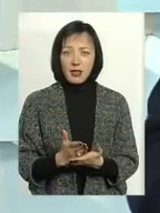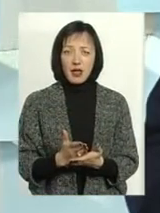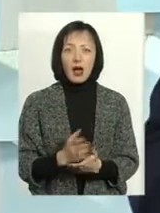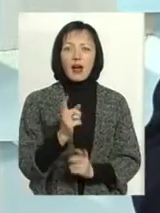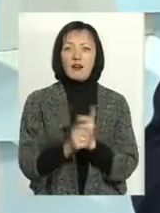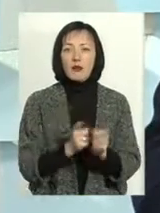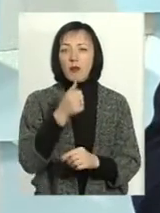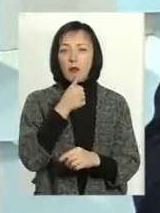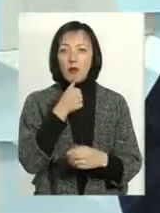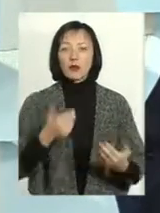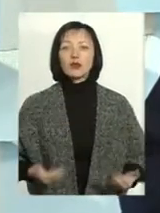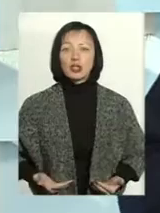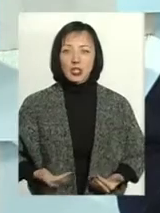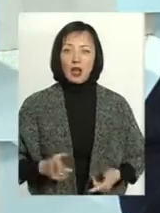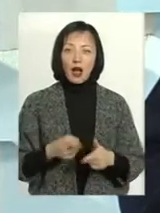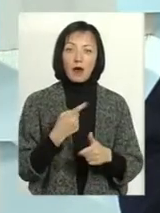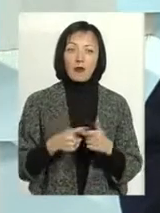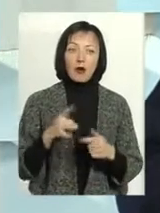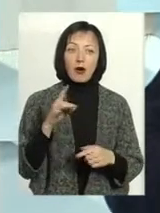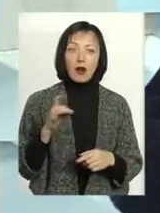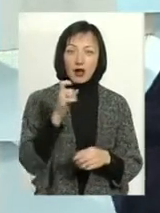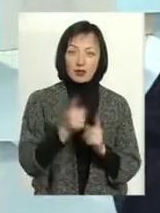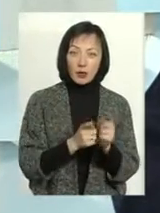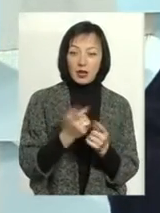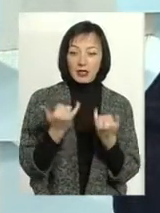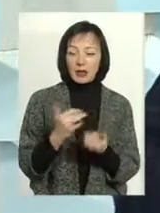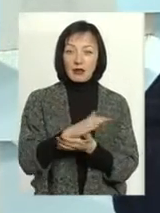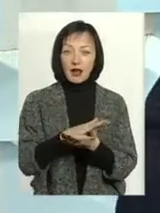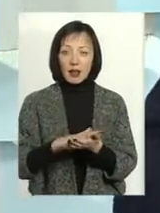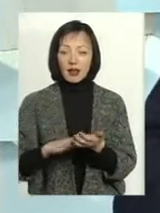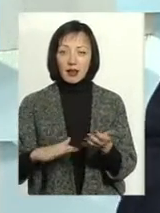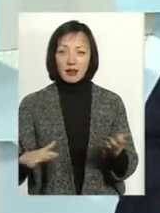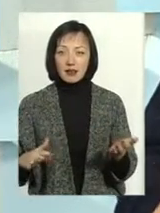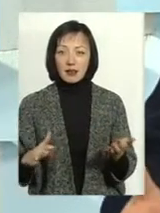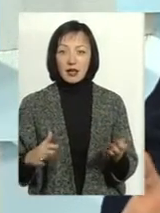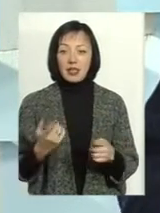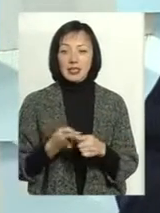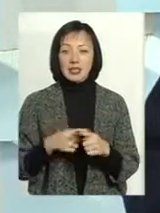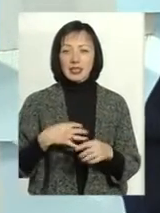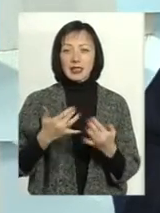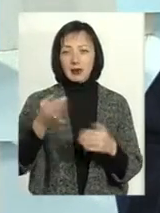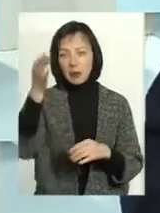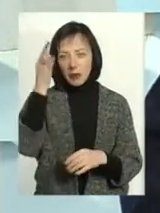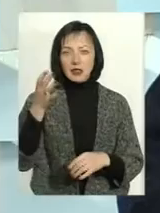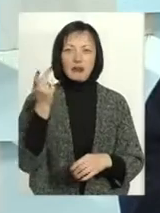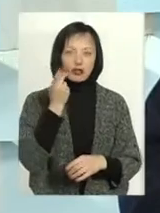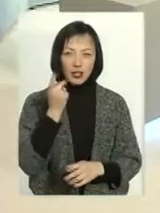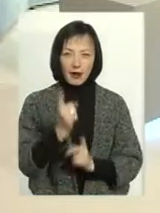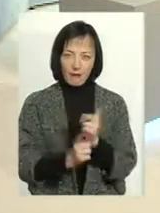Зреформували, давайте попробуємо жити. Або ми раз реформували, вже реформуємо далі і так далі, і так далі. Скільки я пам'ятаю, ми все реформуємо.